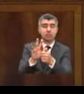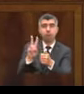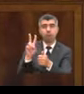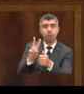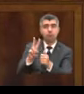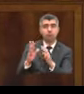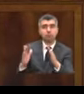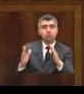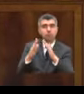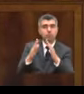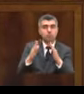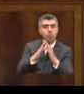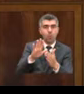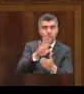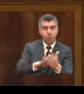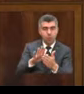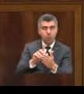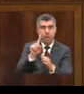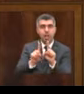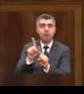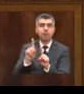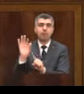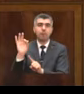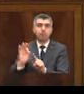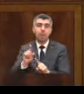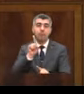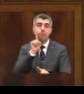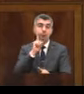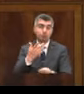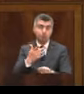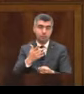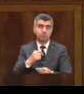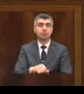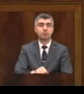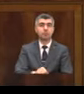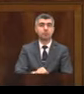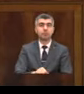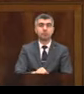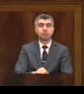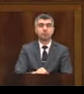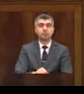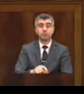للأشخاص في وضعية الشارع، فيهم نسبة 11% هم نساء و يعني